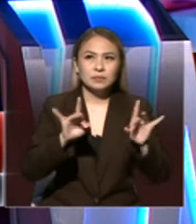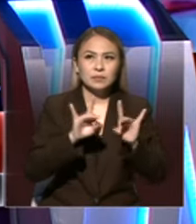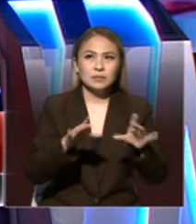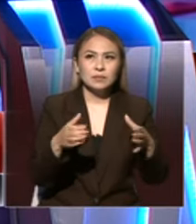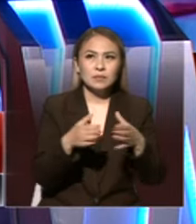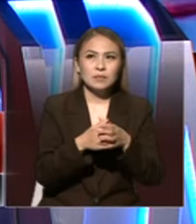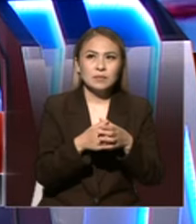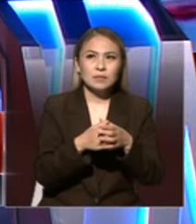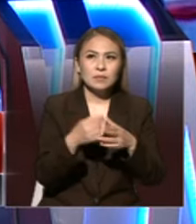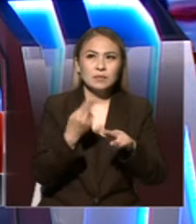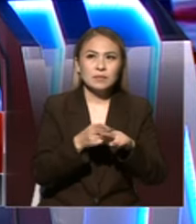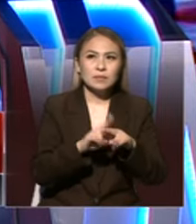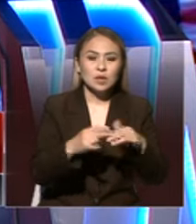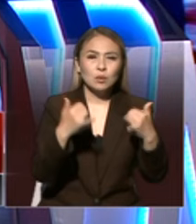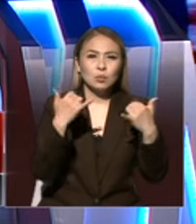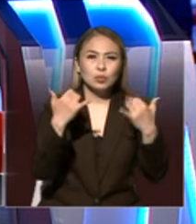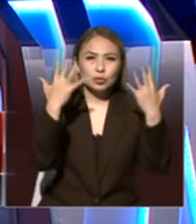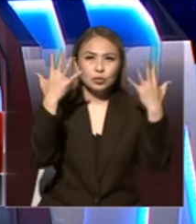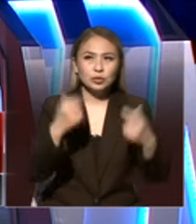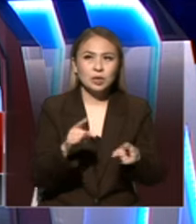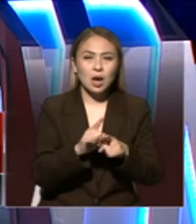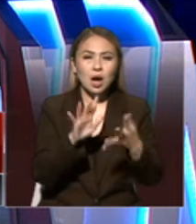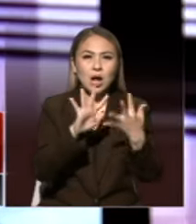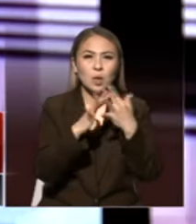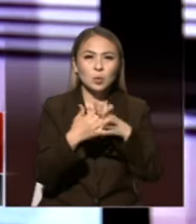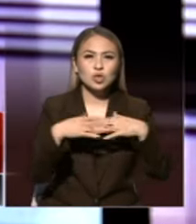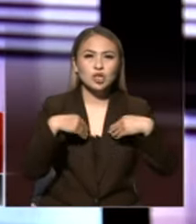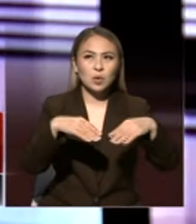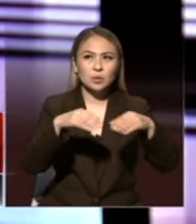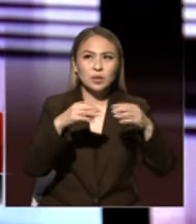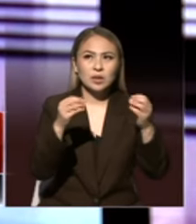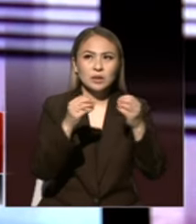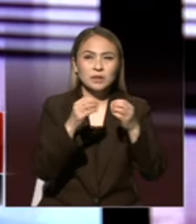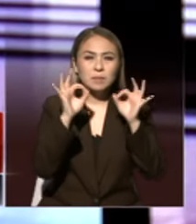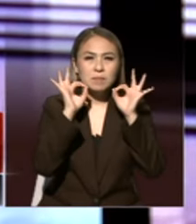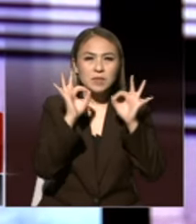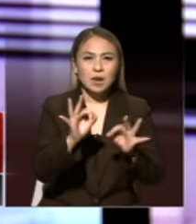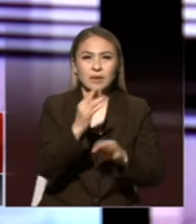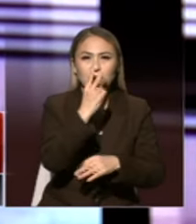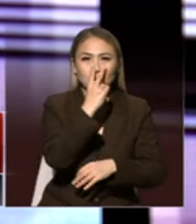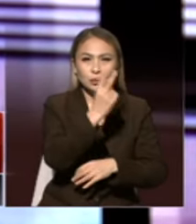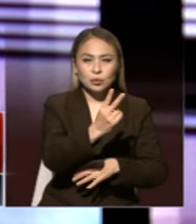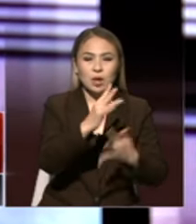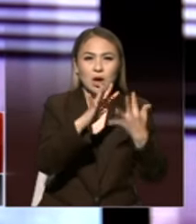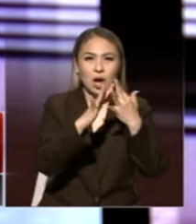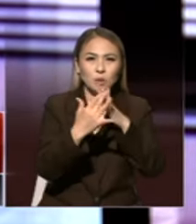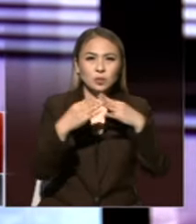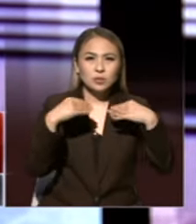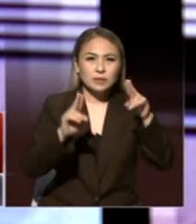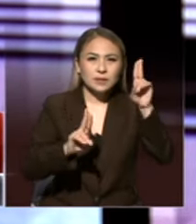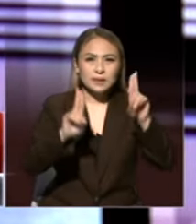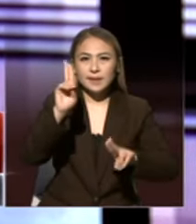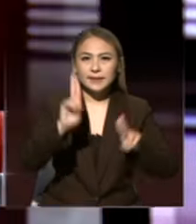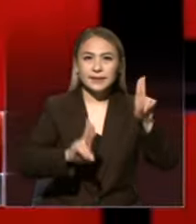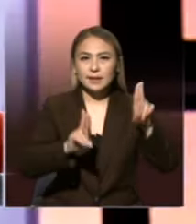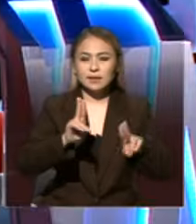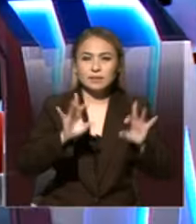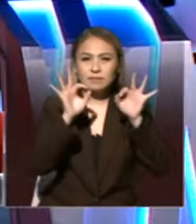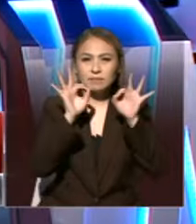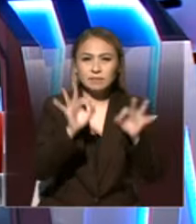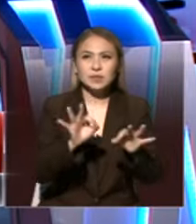білесіздер. Сондықтан бүгінгі күнге ауыл шаруашылығына оң көзбен қарайтын, ауыл шаруашылығының стратегиясын